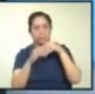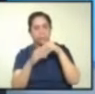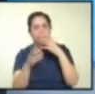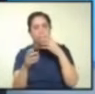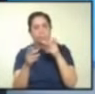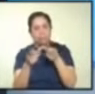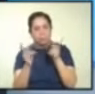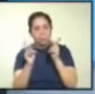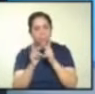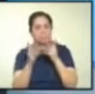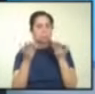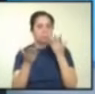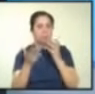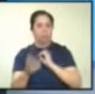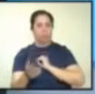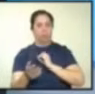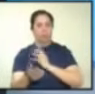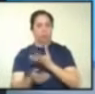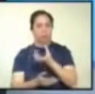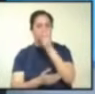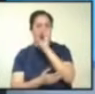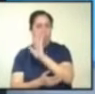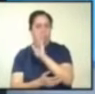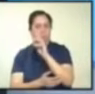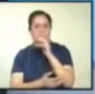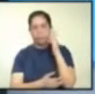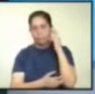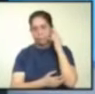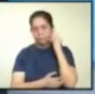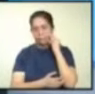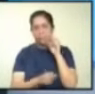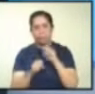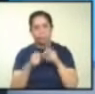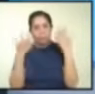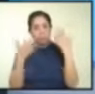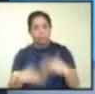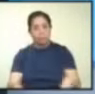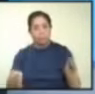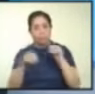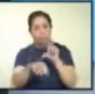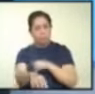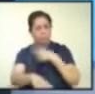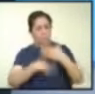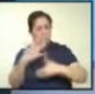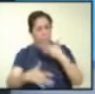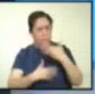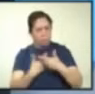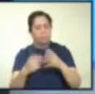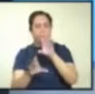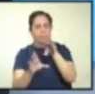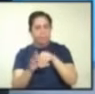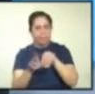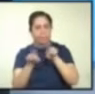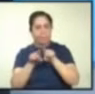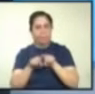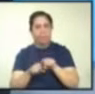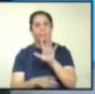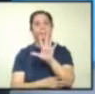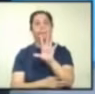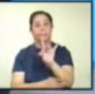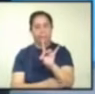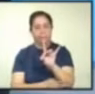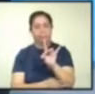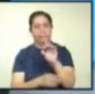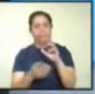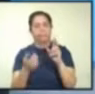massacre site na malamang ay pag-aari raw ni Momay. Kaya't matapos ng mahabang proseso, sinama rin si Momay bilang